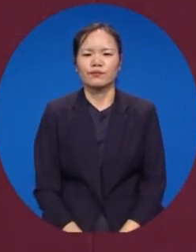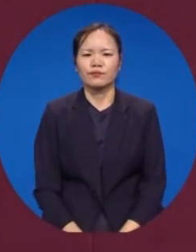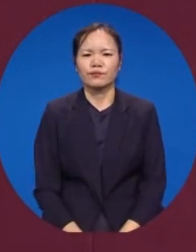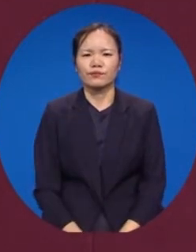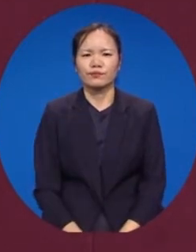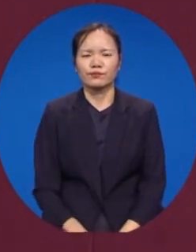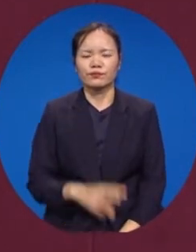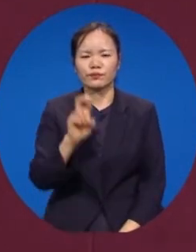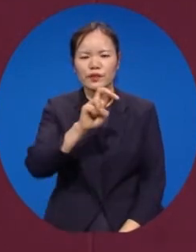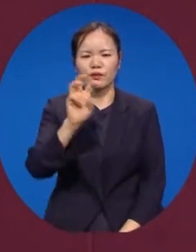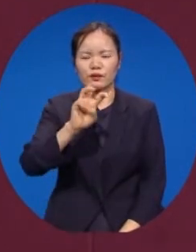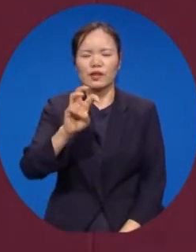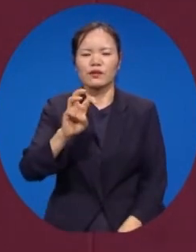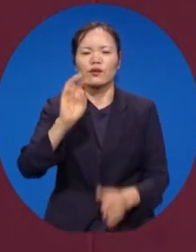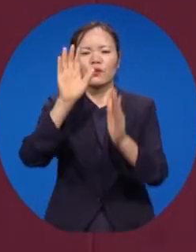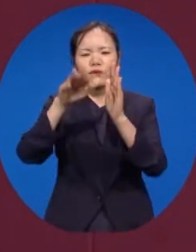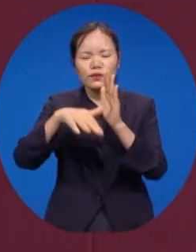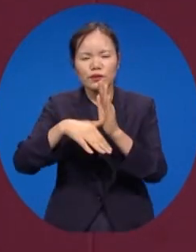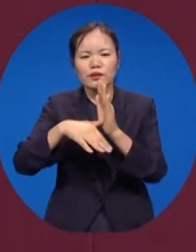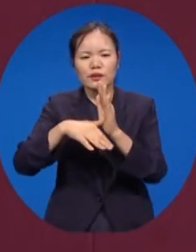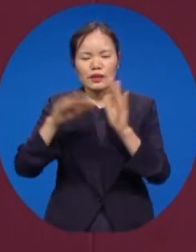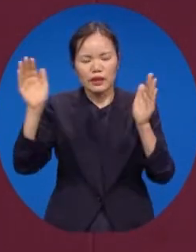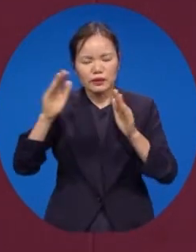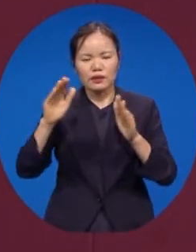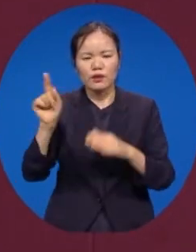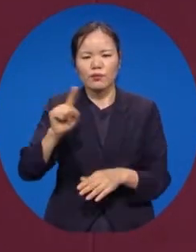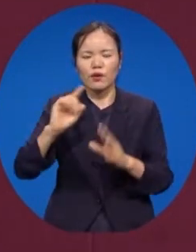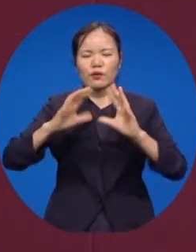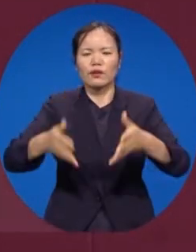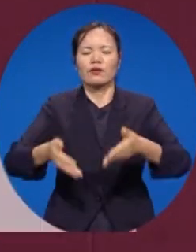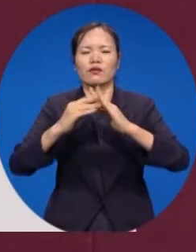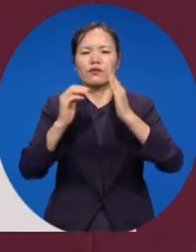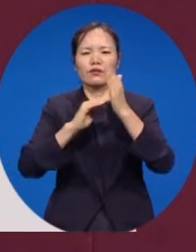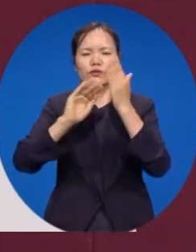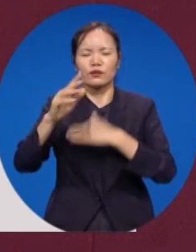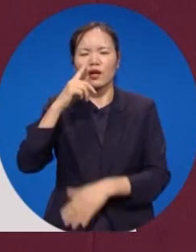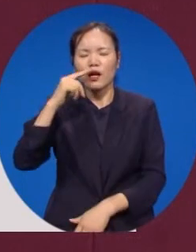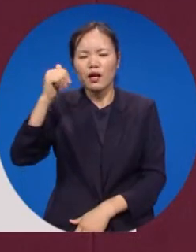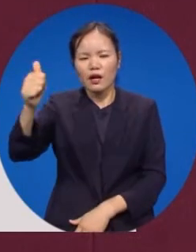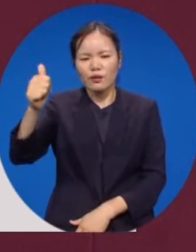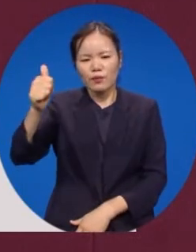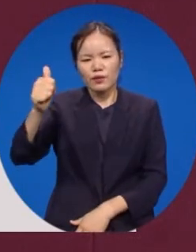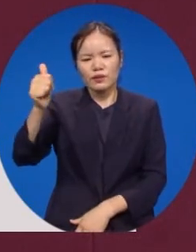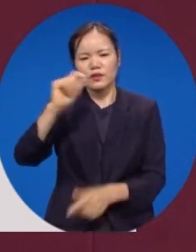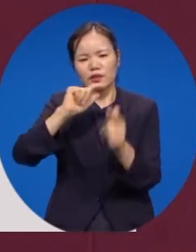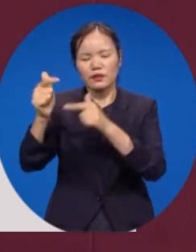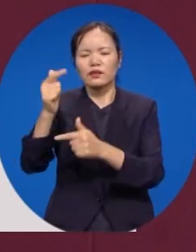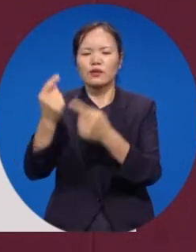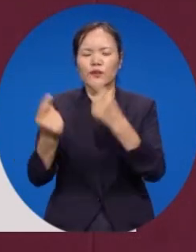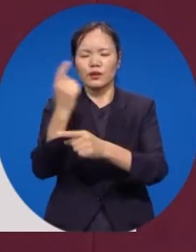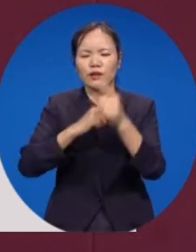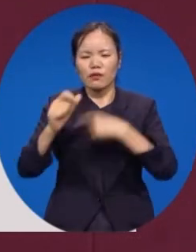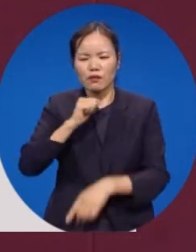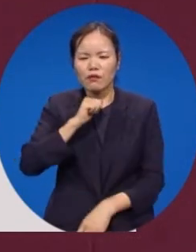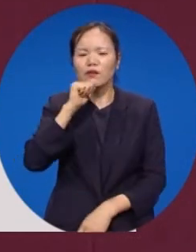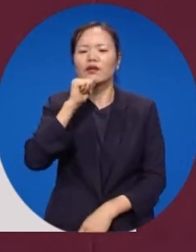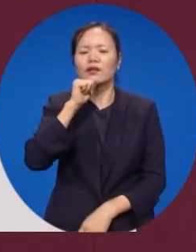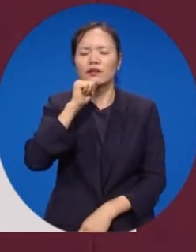우리 2030 세대는 건국 이후 최초로 아버지 세대보다 가난해질 수 있는 세대라고